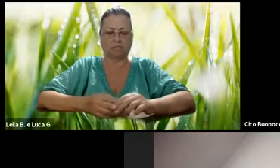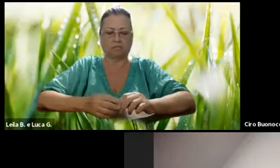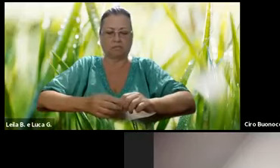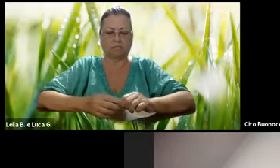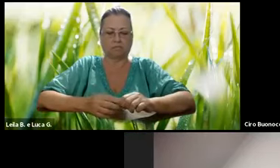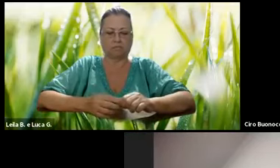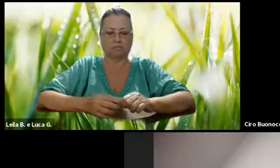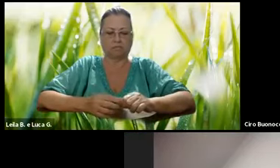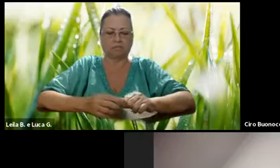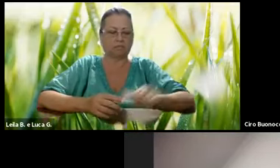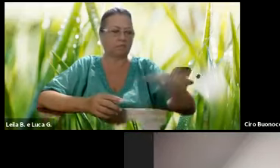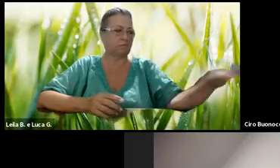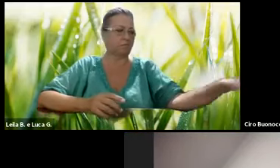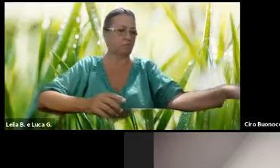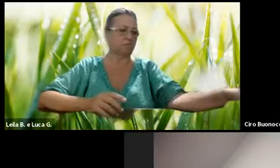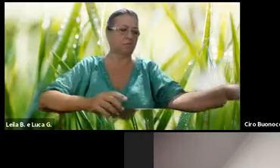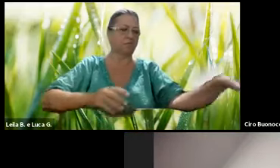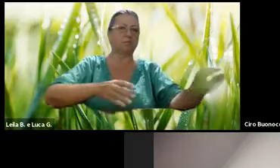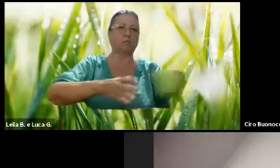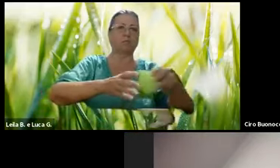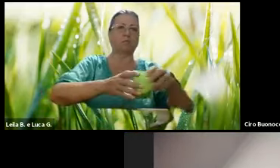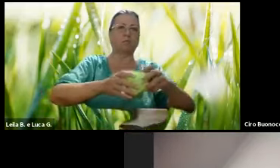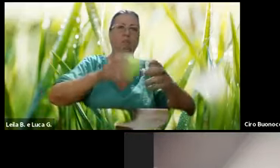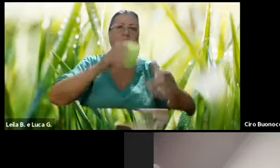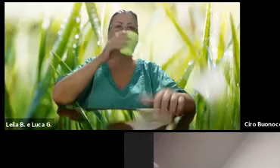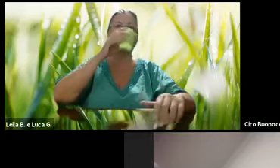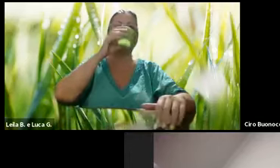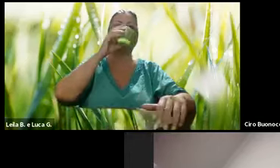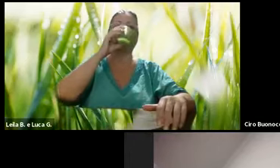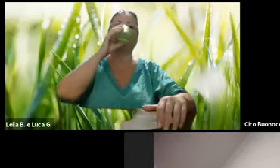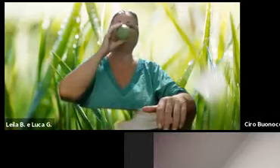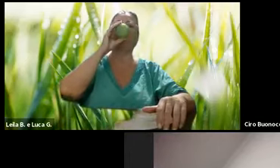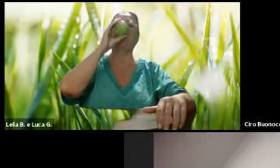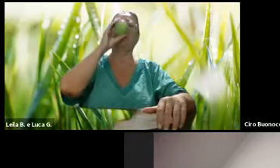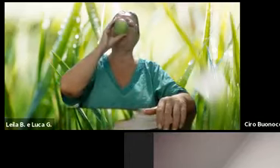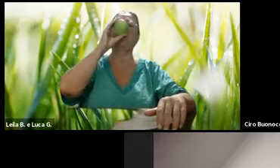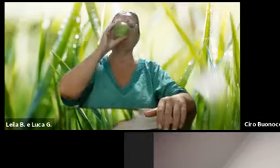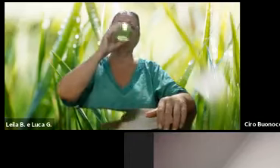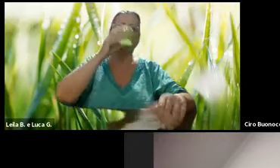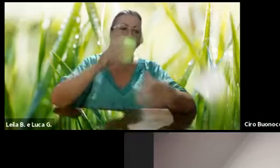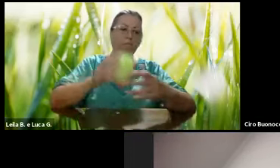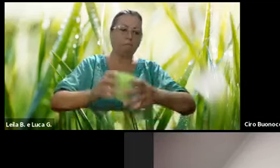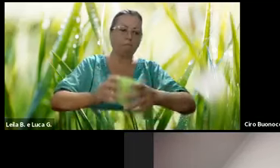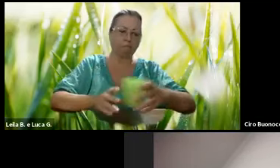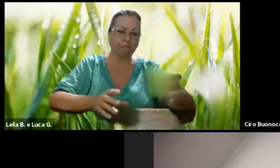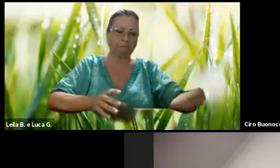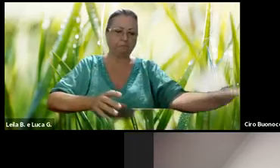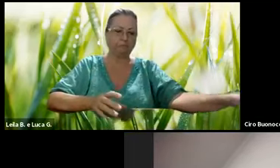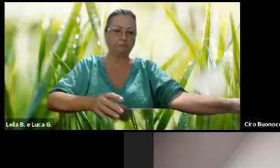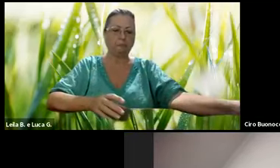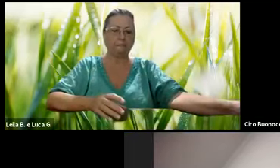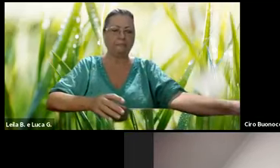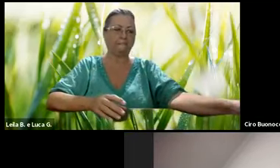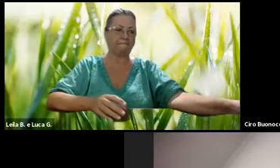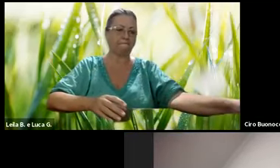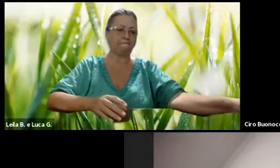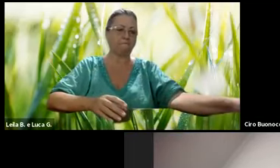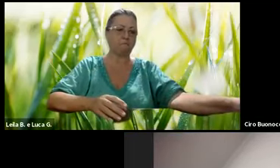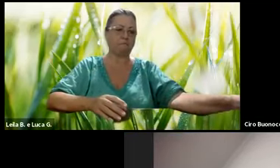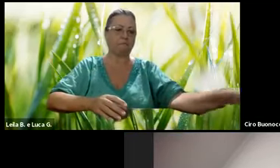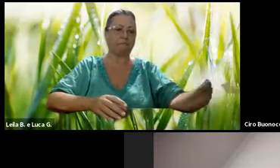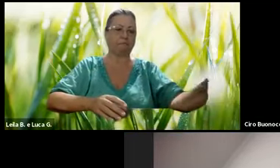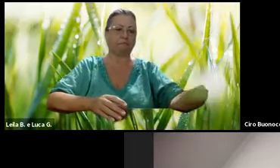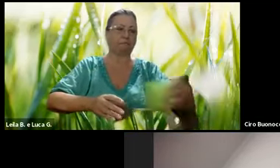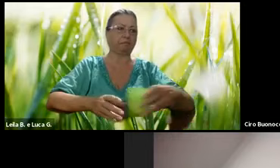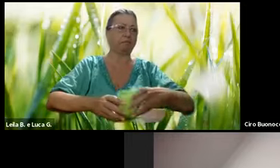percepisce ai nostri occhi, il nostro cuore. Ma io credo che tutto quello che noi stiamo studiando, che sentiamo